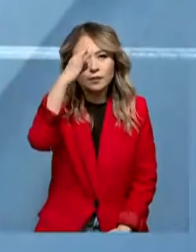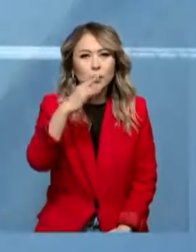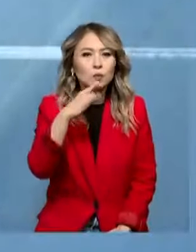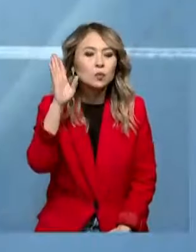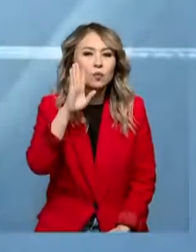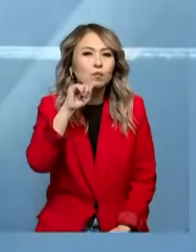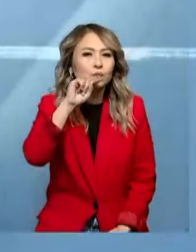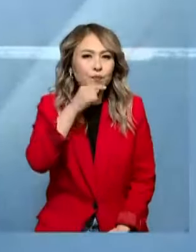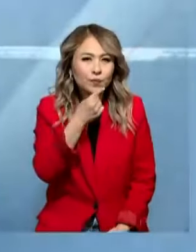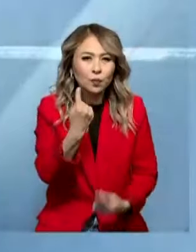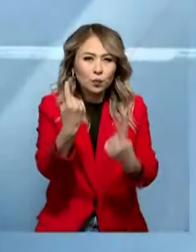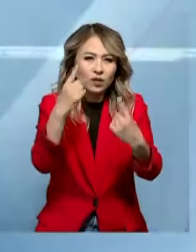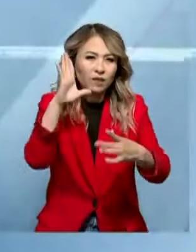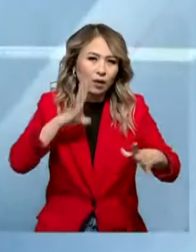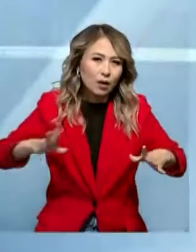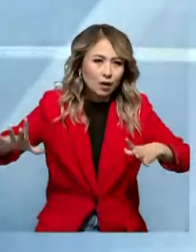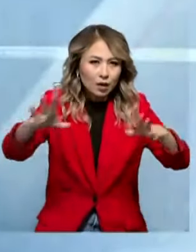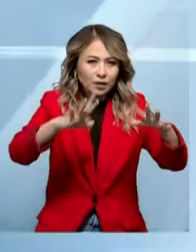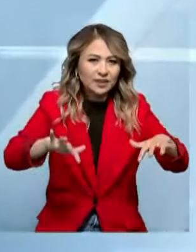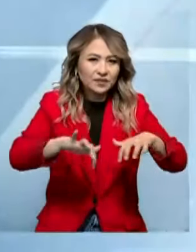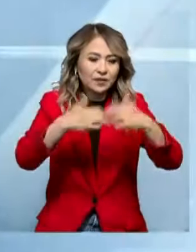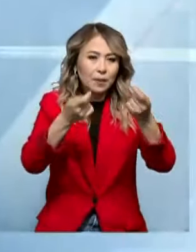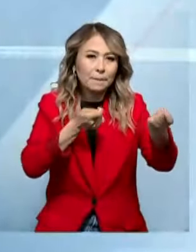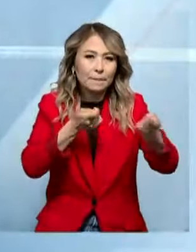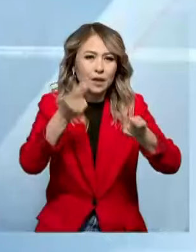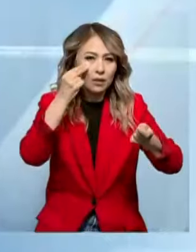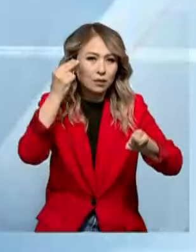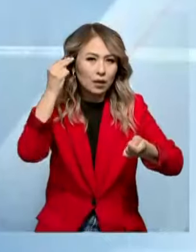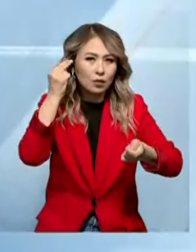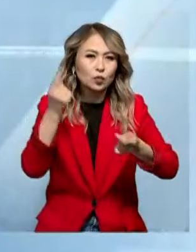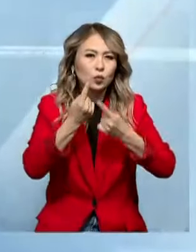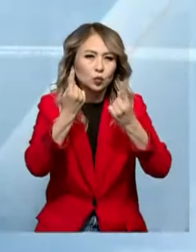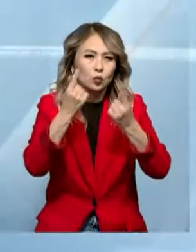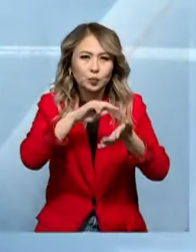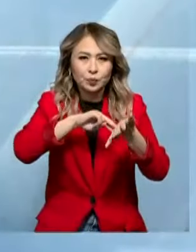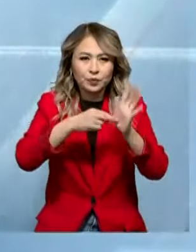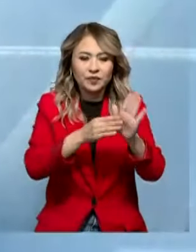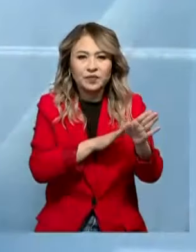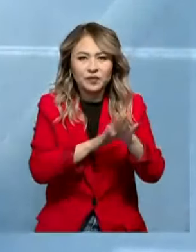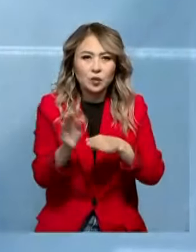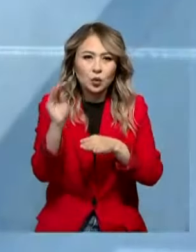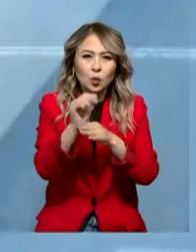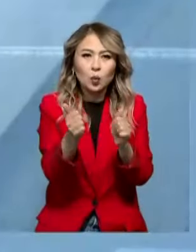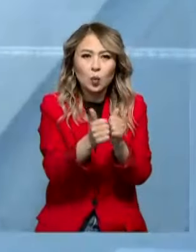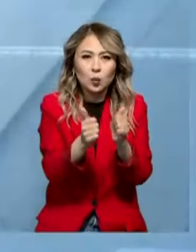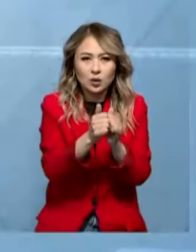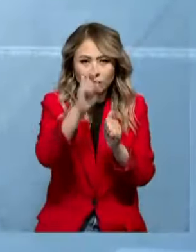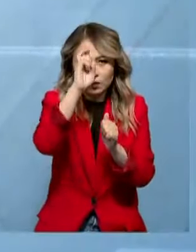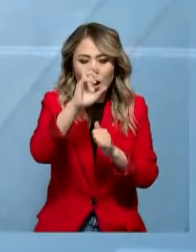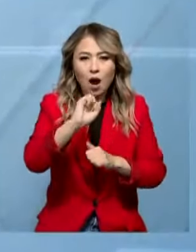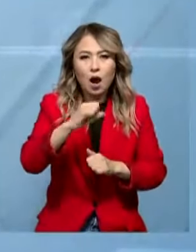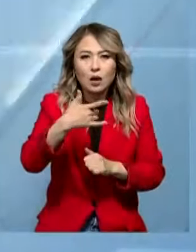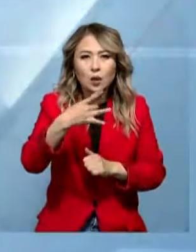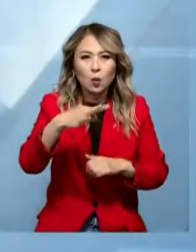Қазақстан суды үнемдеу, ірі өзен көлдерді цифрлық жүйемен басқару бойынша Қытаймен ауқымды жобаны жүзеге асырады. Сондай-ақ көрші